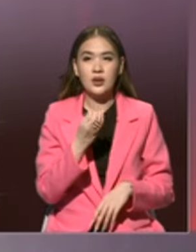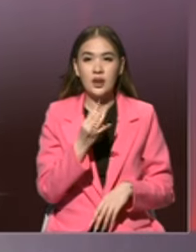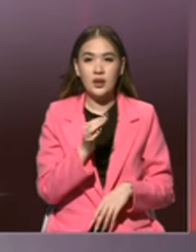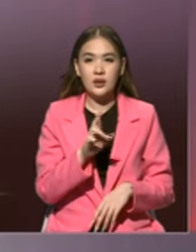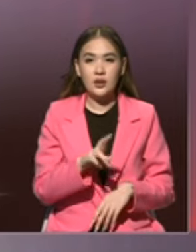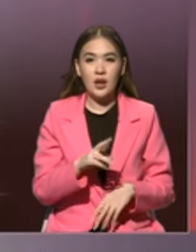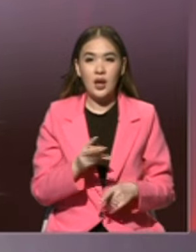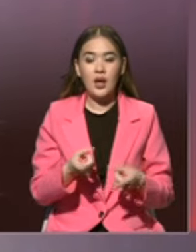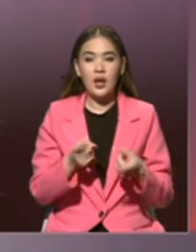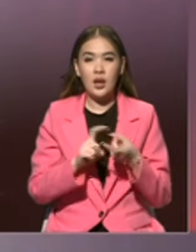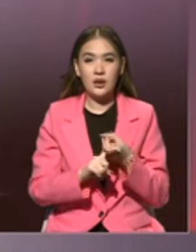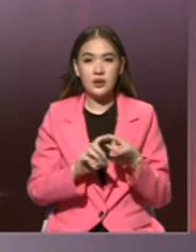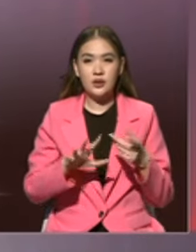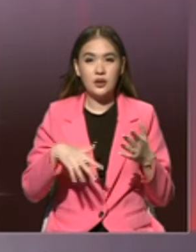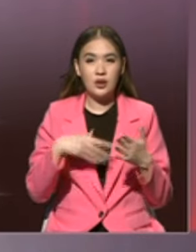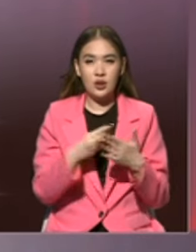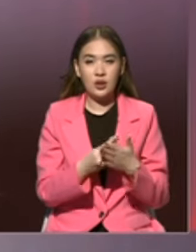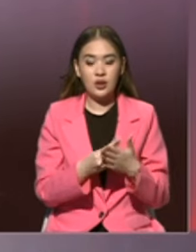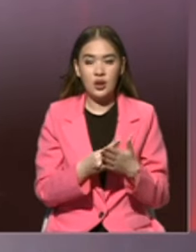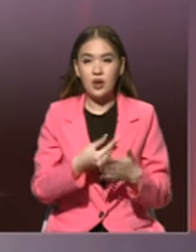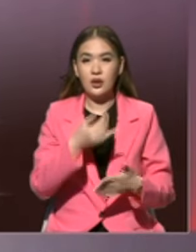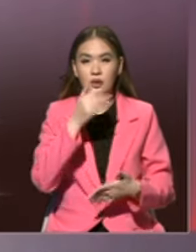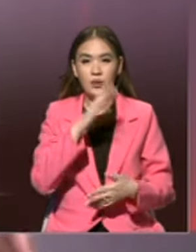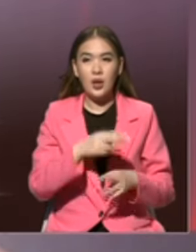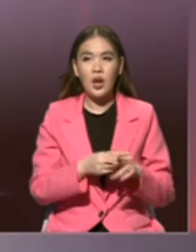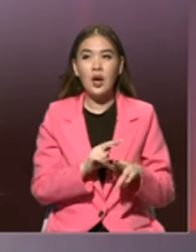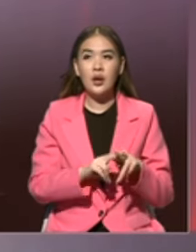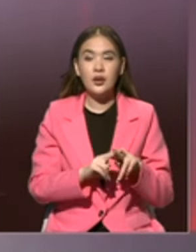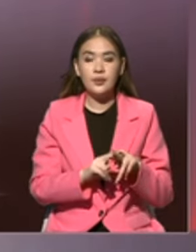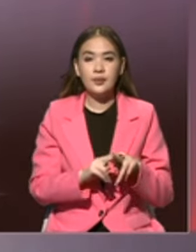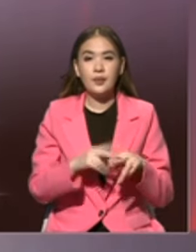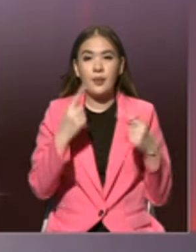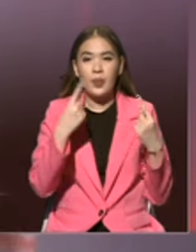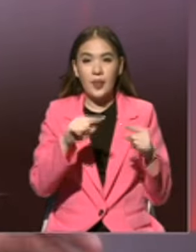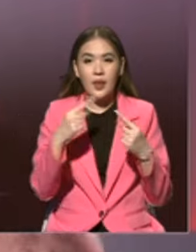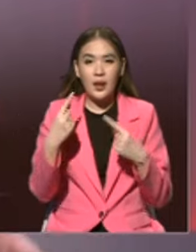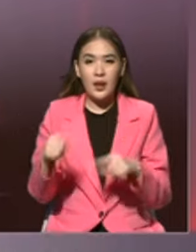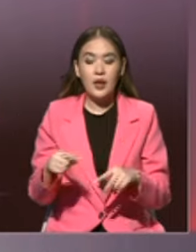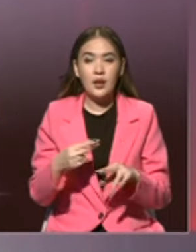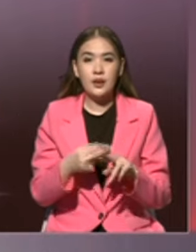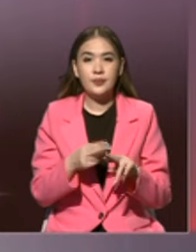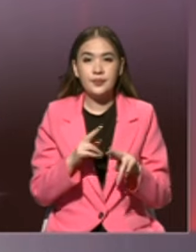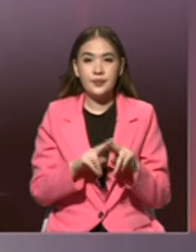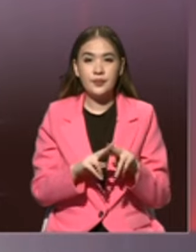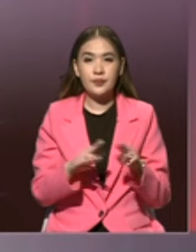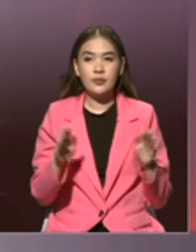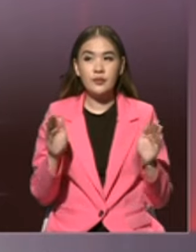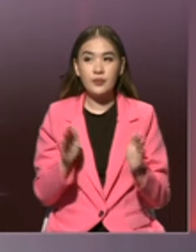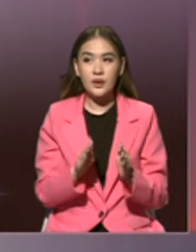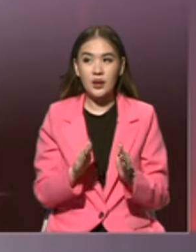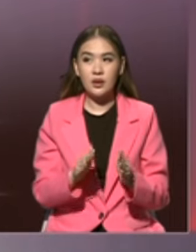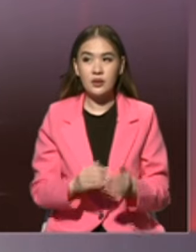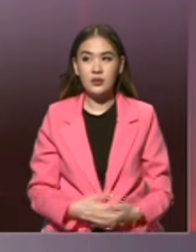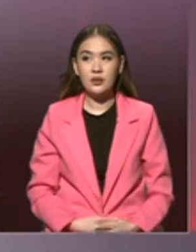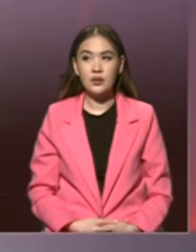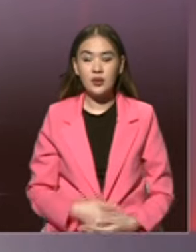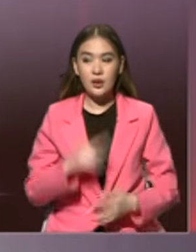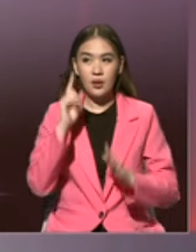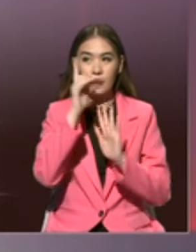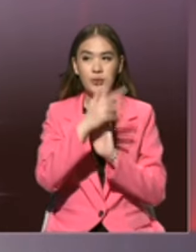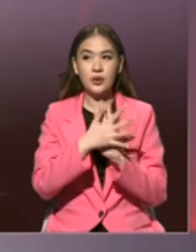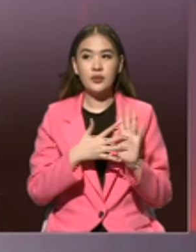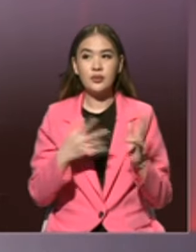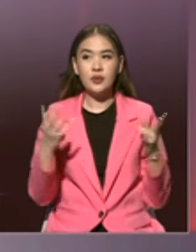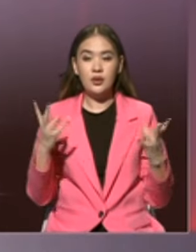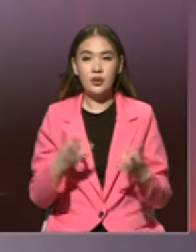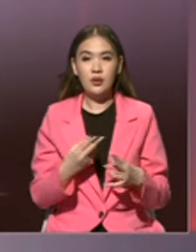деген, ана қара малдан басқа, аналық басынан басқа, ұсақ малдардан басқа, олардан басқа, соны ескеру керек деп ойлаймыз.